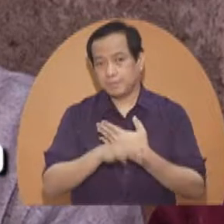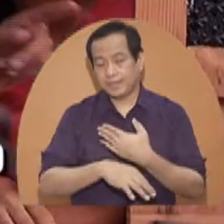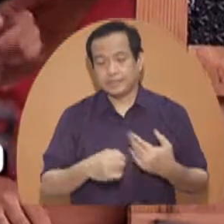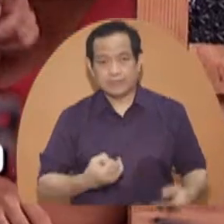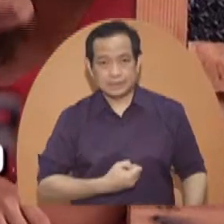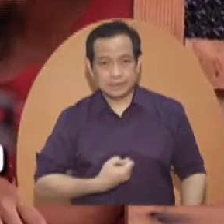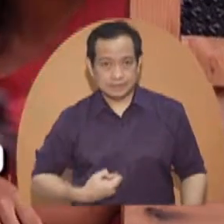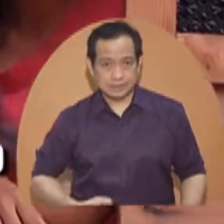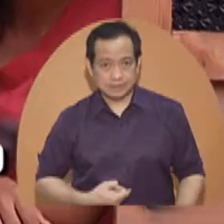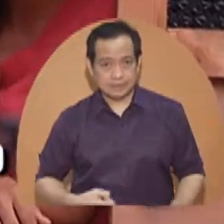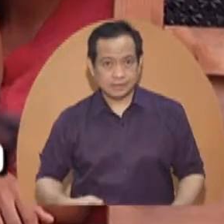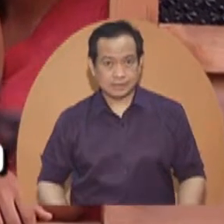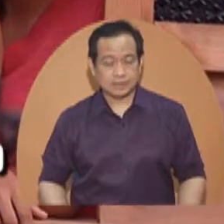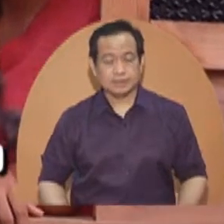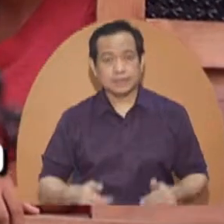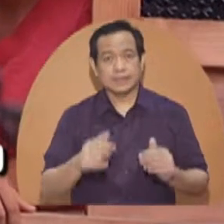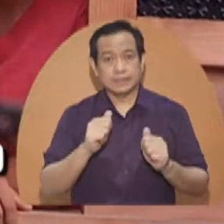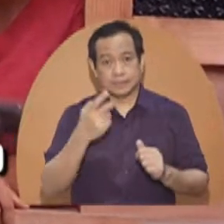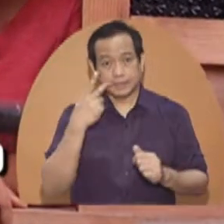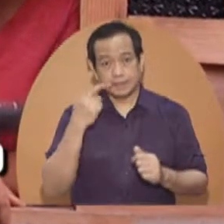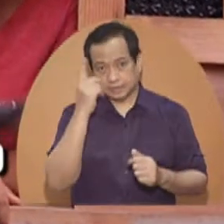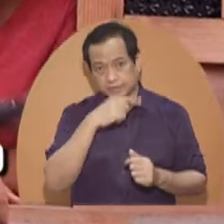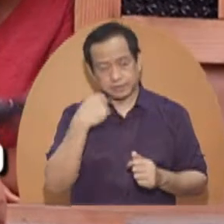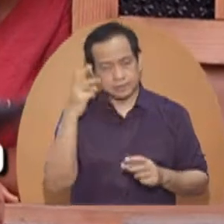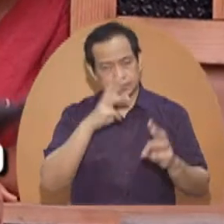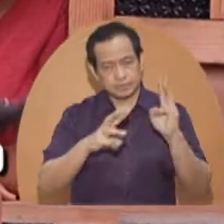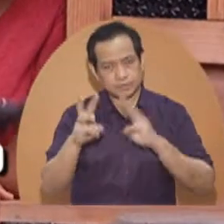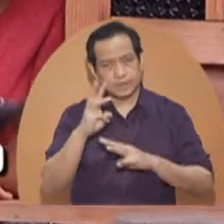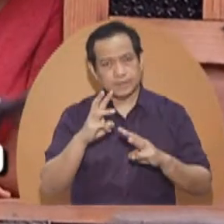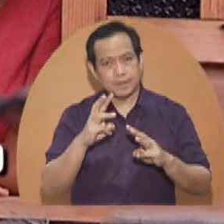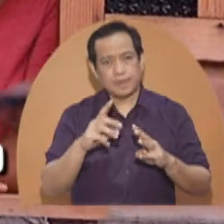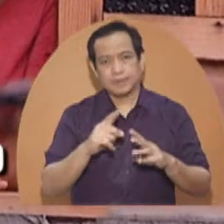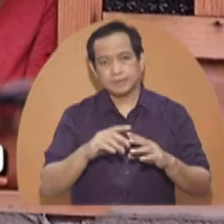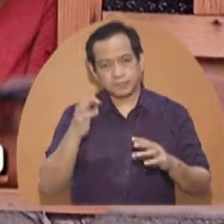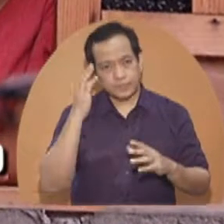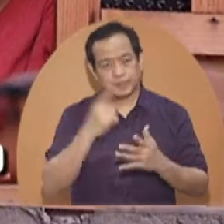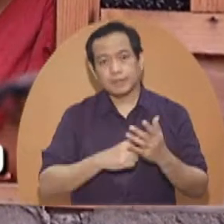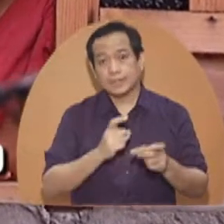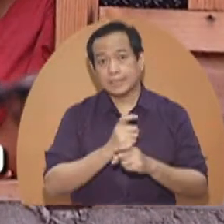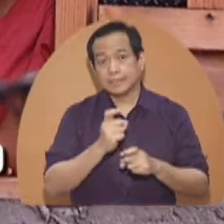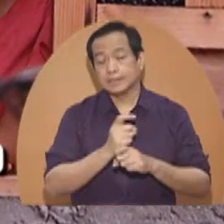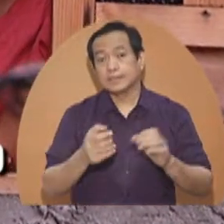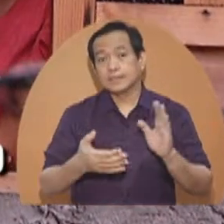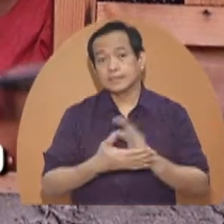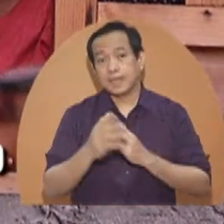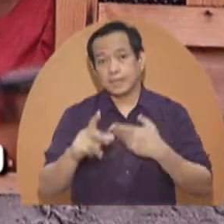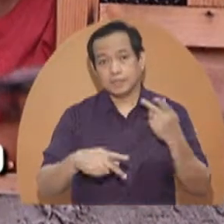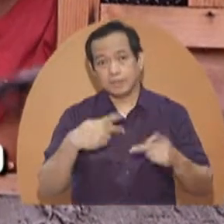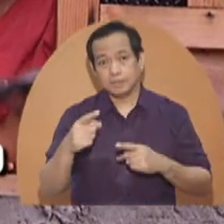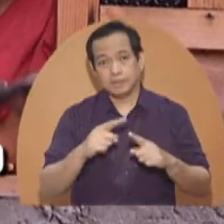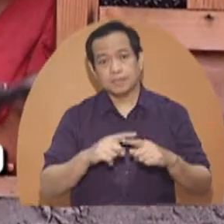tayong putuok bituka. Bagamat baka sa mukha ni Leanne ang pangamba na baka siya ay tuksin ng mga